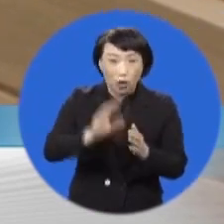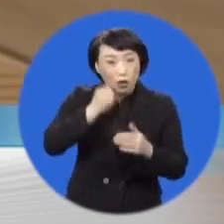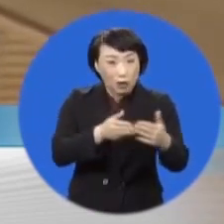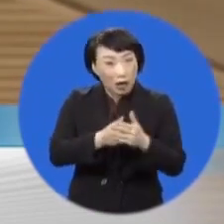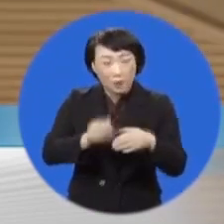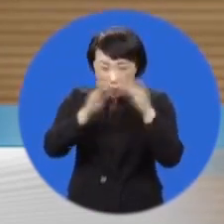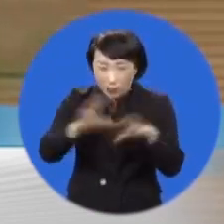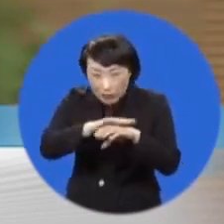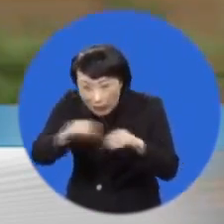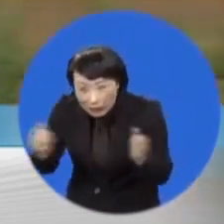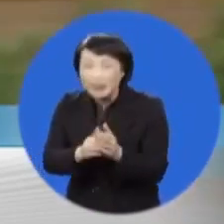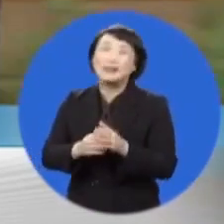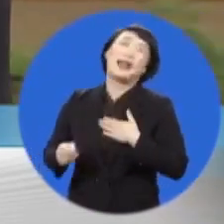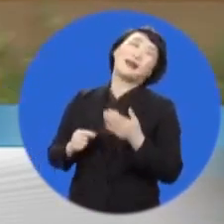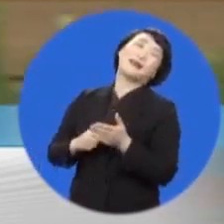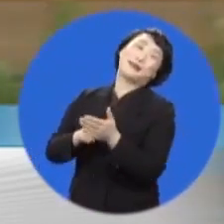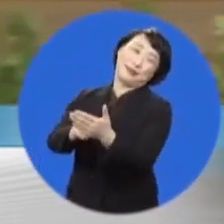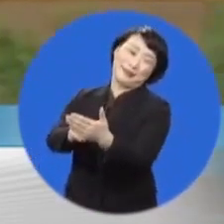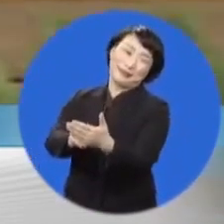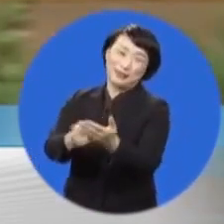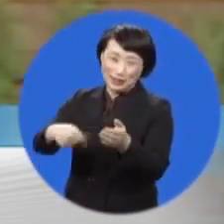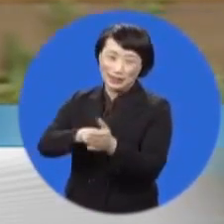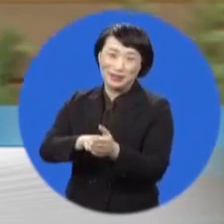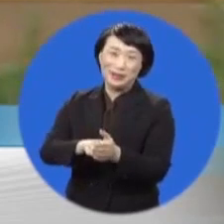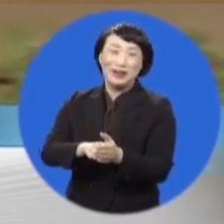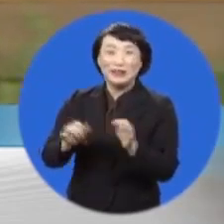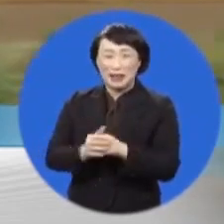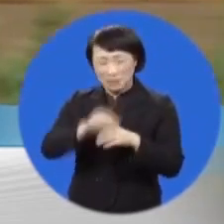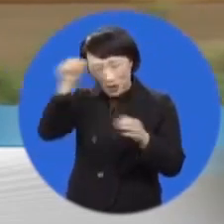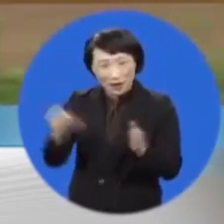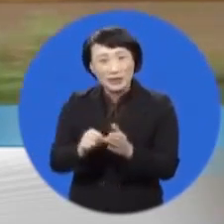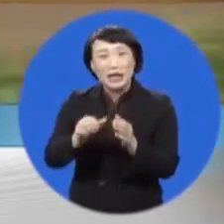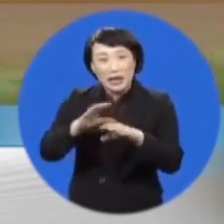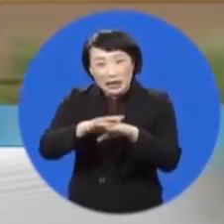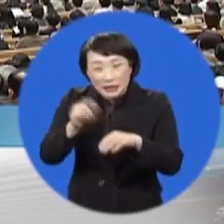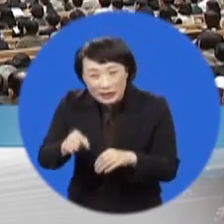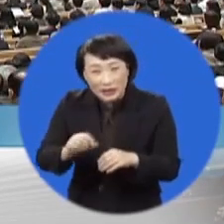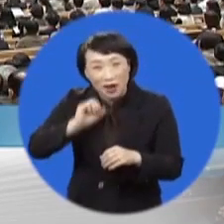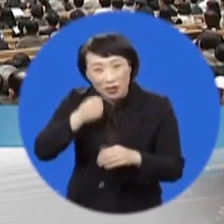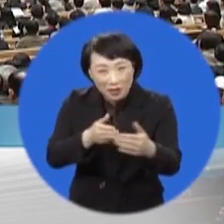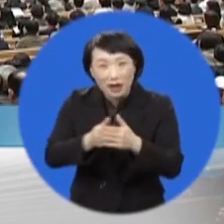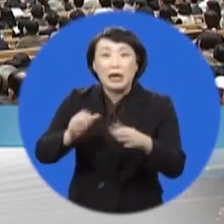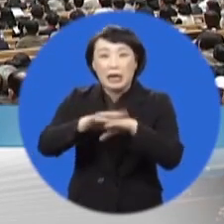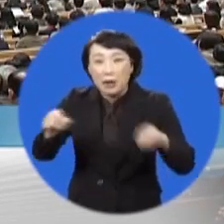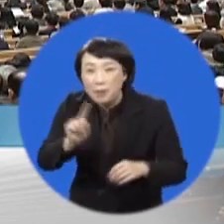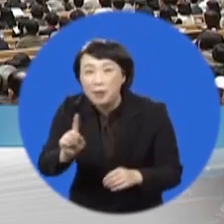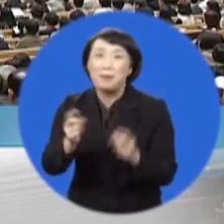애가 각 위함이니 장애 문의 내 평생의 최근은 키도 에 있다 이 말이야